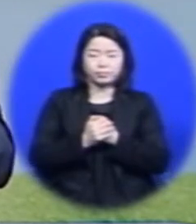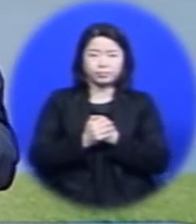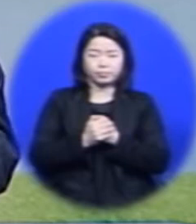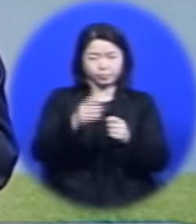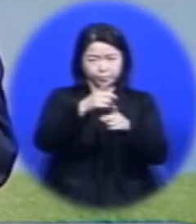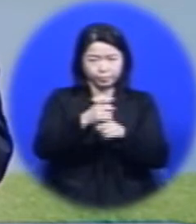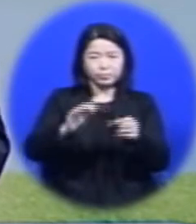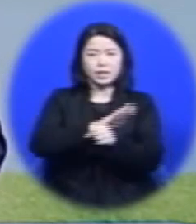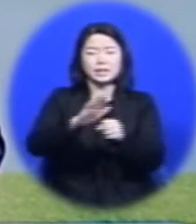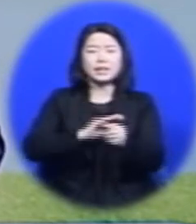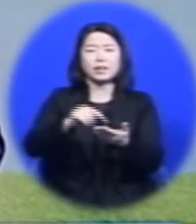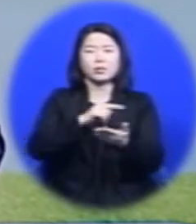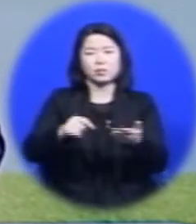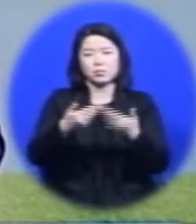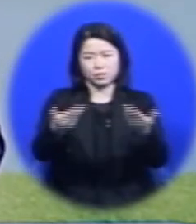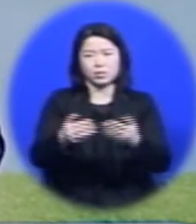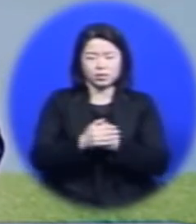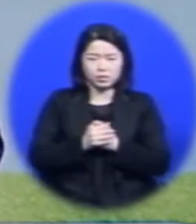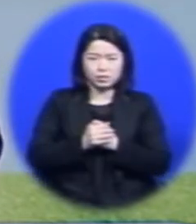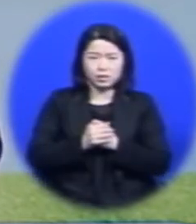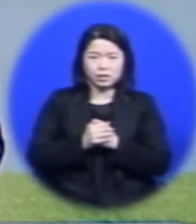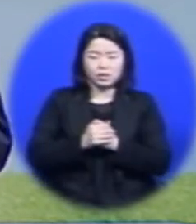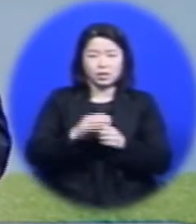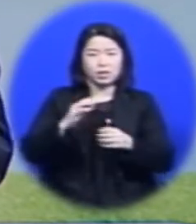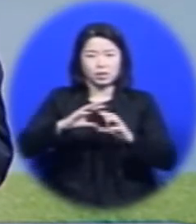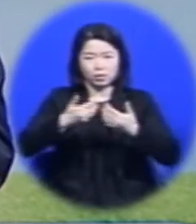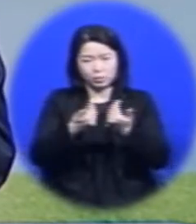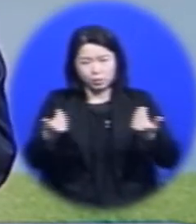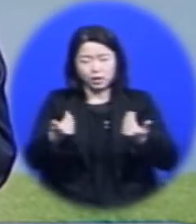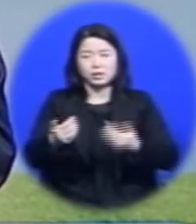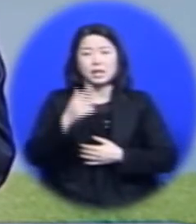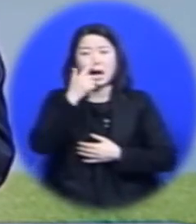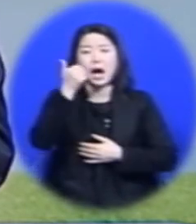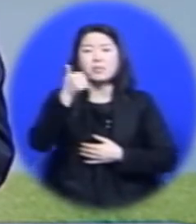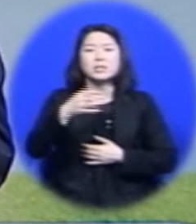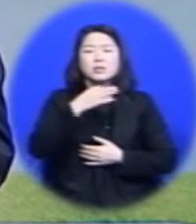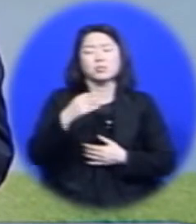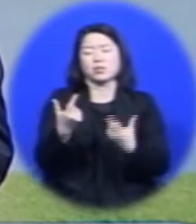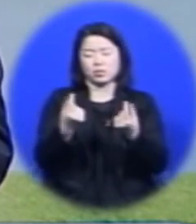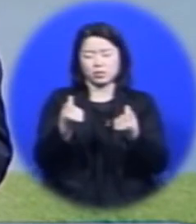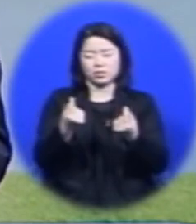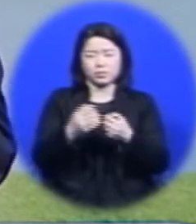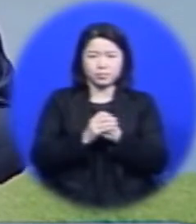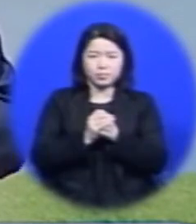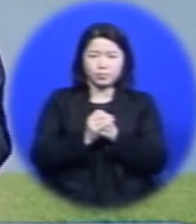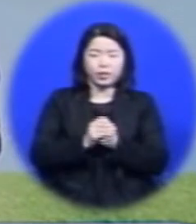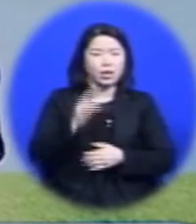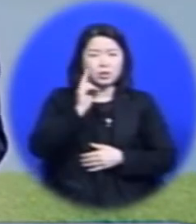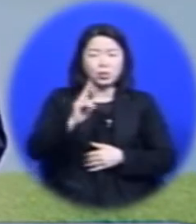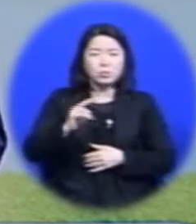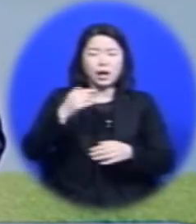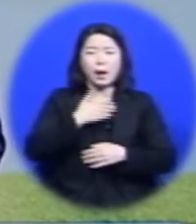원수를 사랑으로 가 펴라 돌아가신 아버지의 음성이 기도 했다 그래 너무나